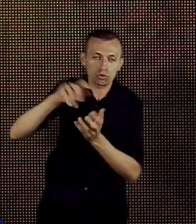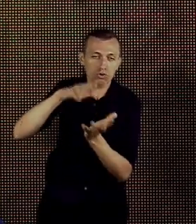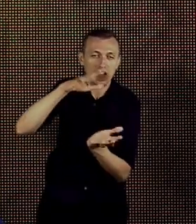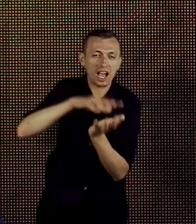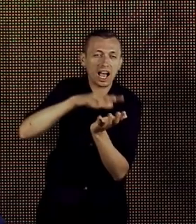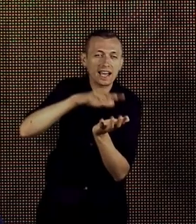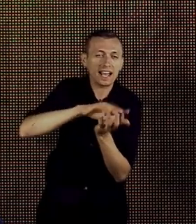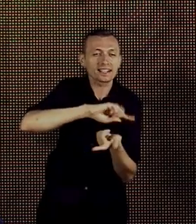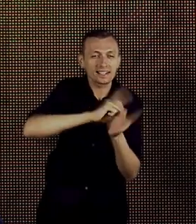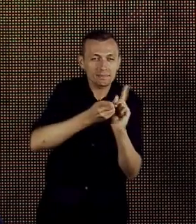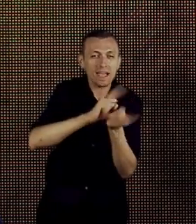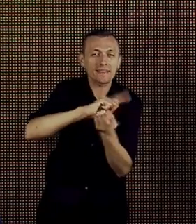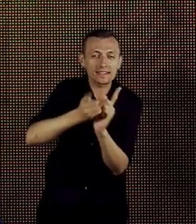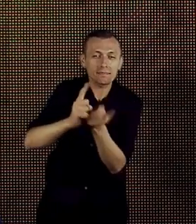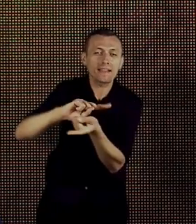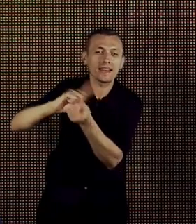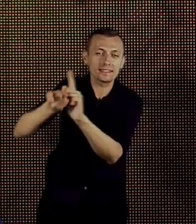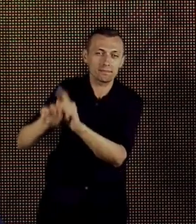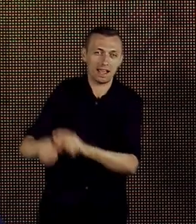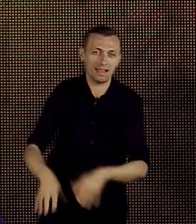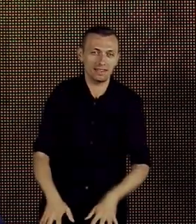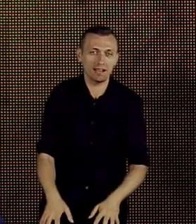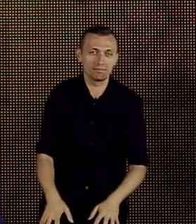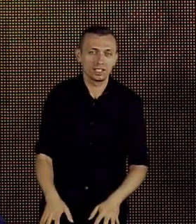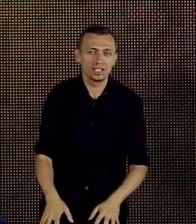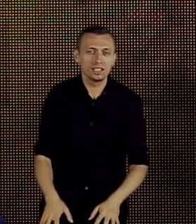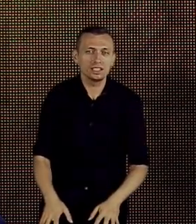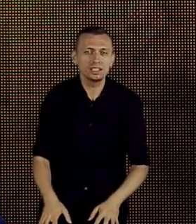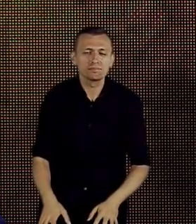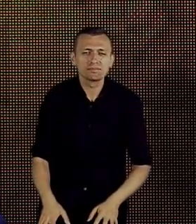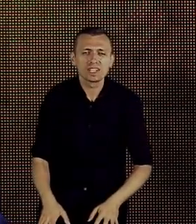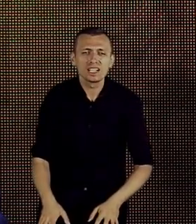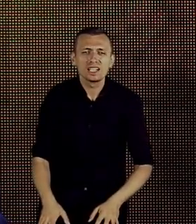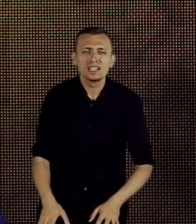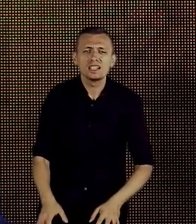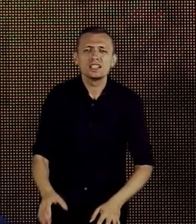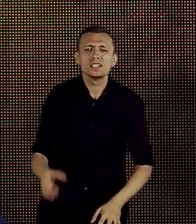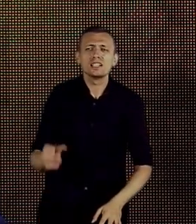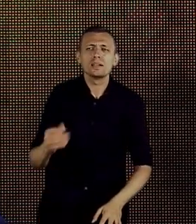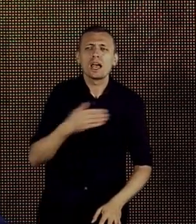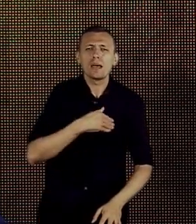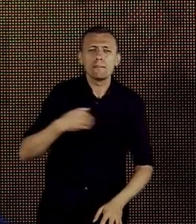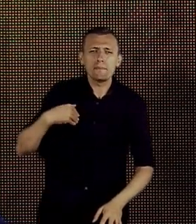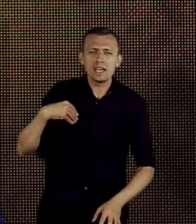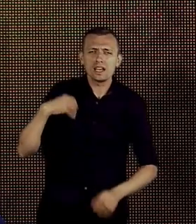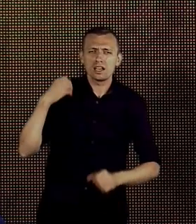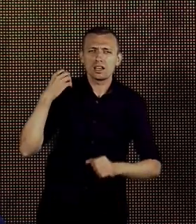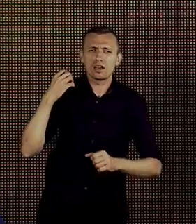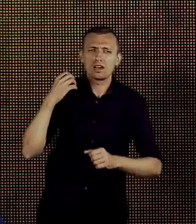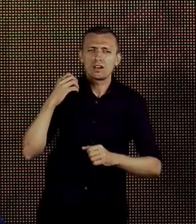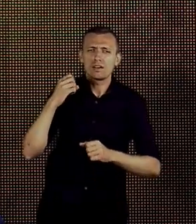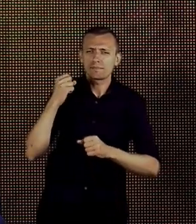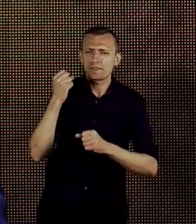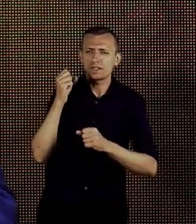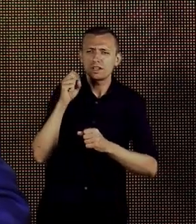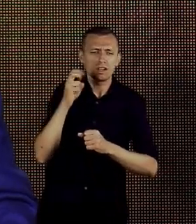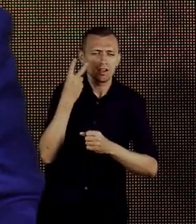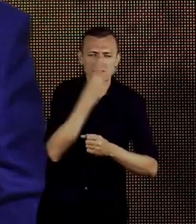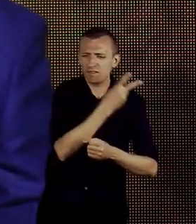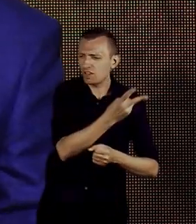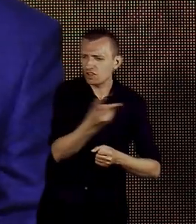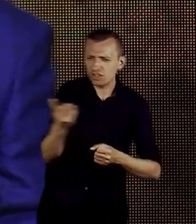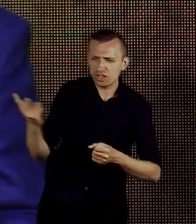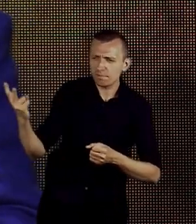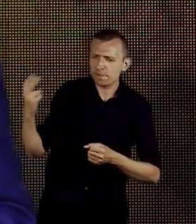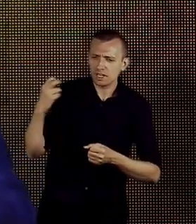czy w sobie, odgrywa kluczową rolę, lecz raczej to, co widzimy oczami naszej